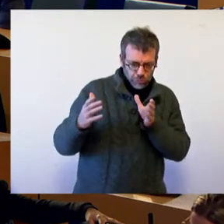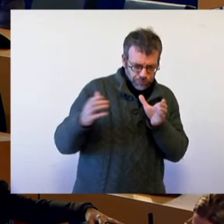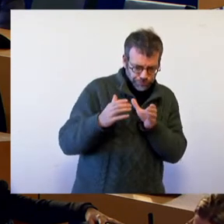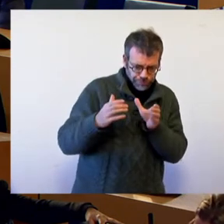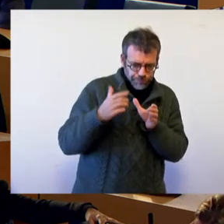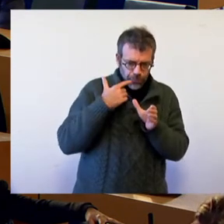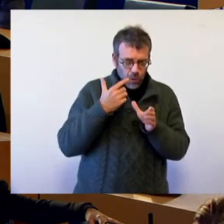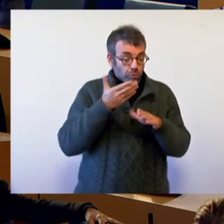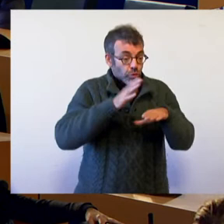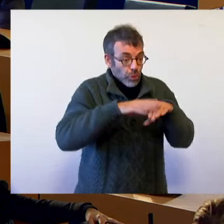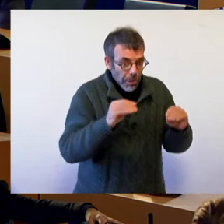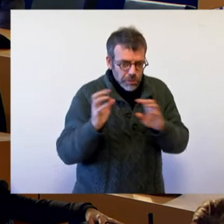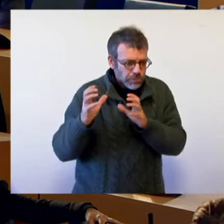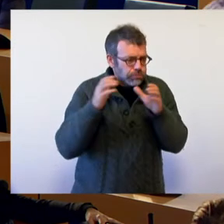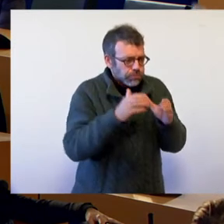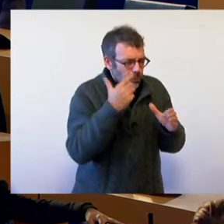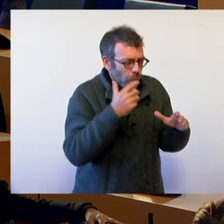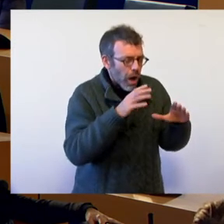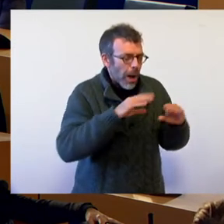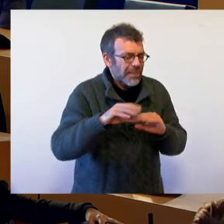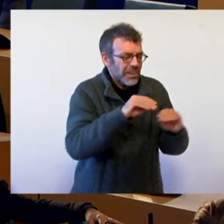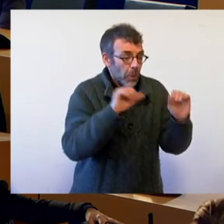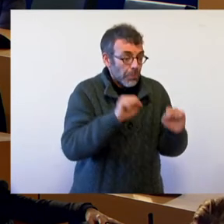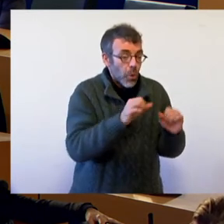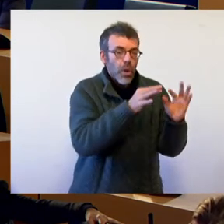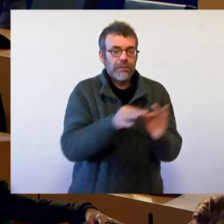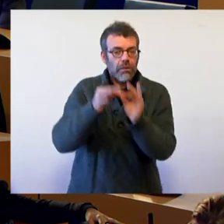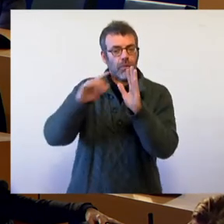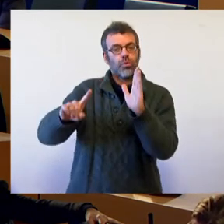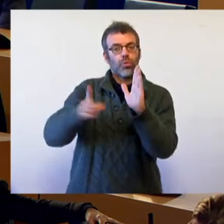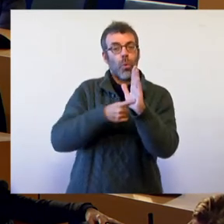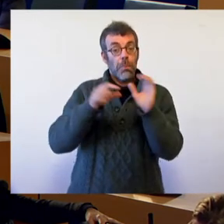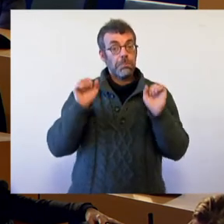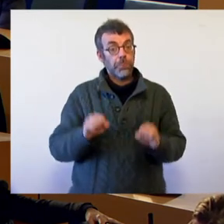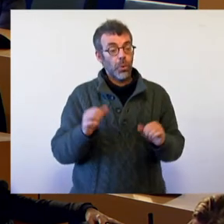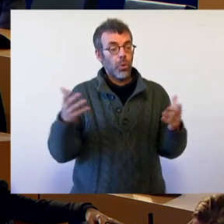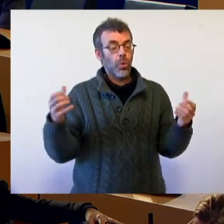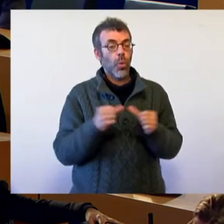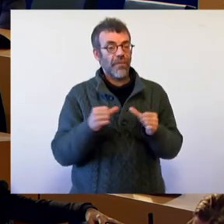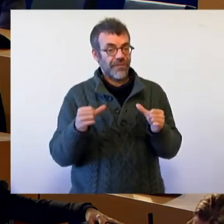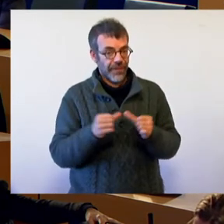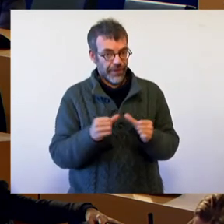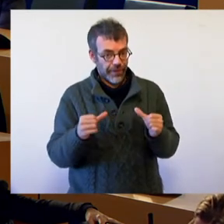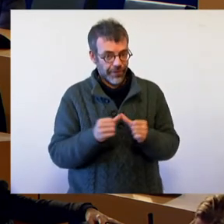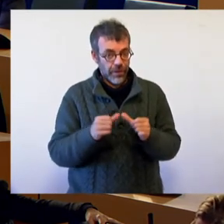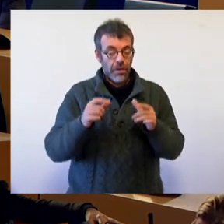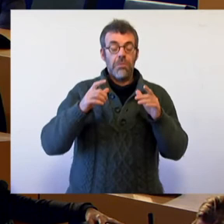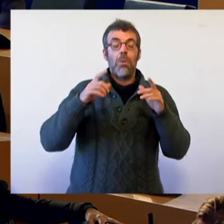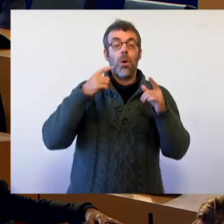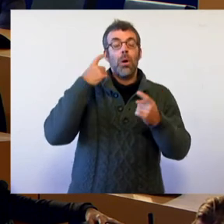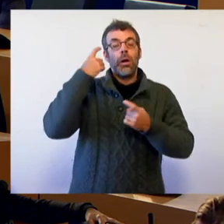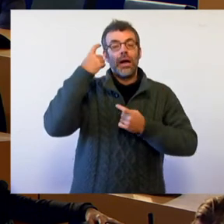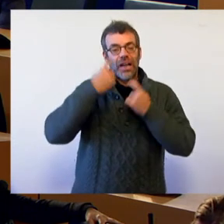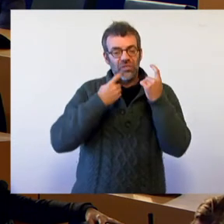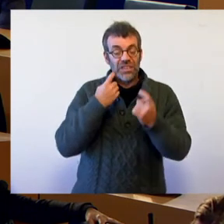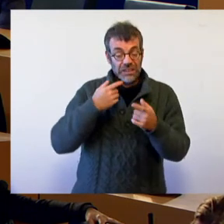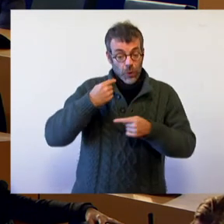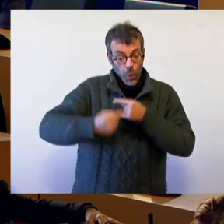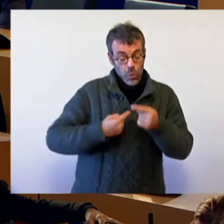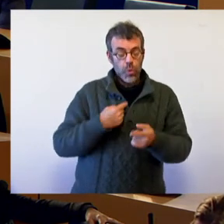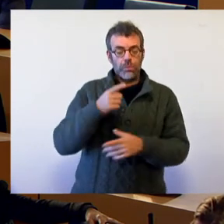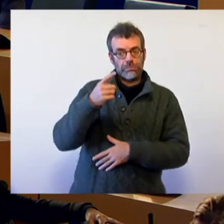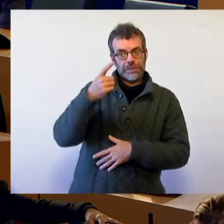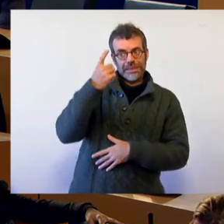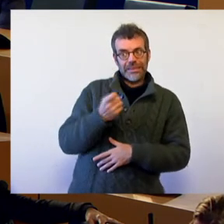les aménagements qui sont dans le cadre du droit possible. Voilà. Donc effectivement, cette question, elle est importante, elle